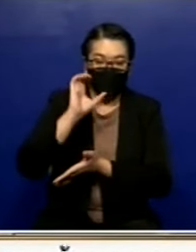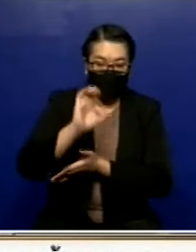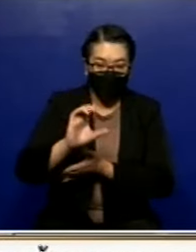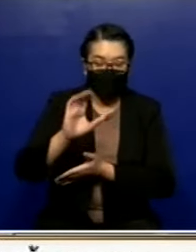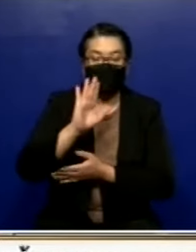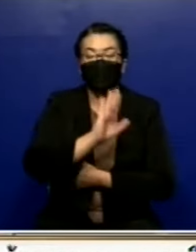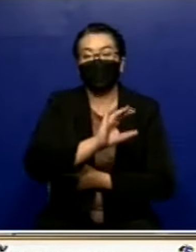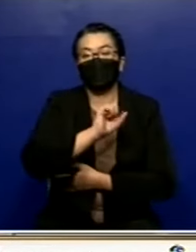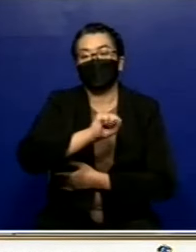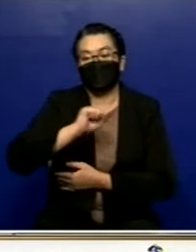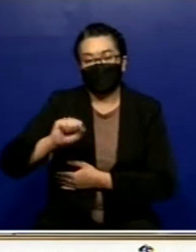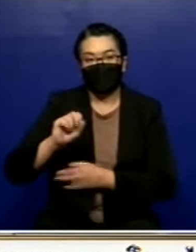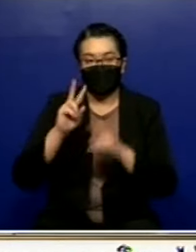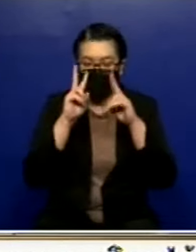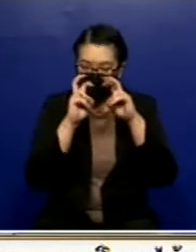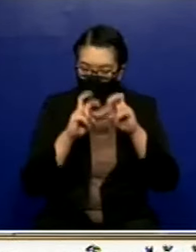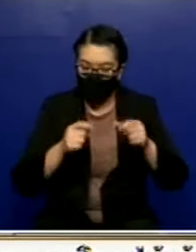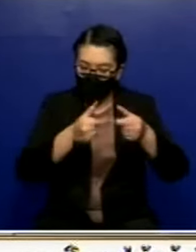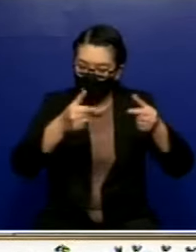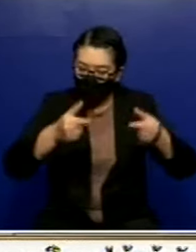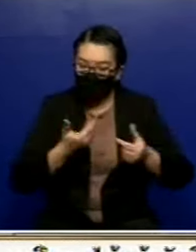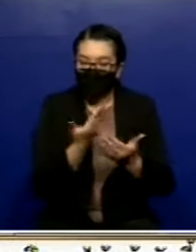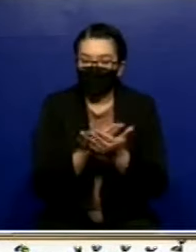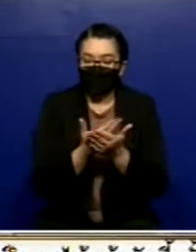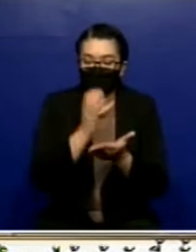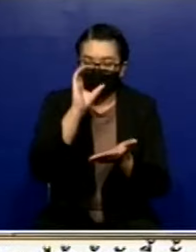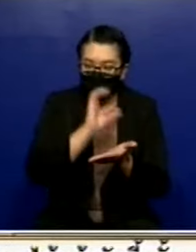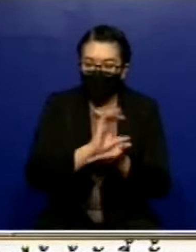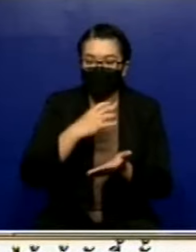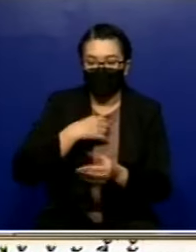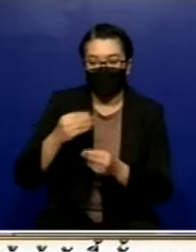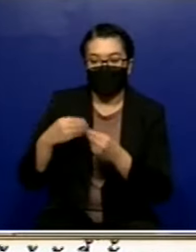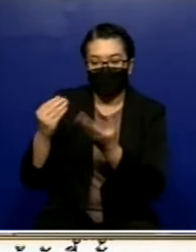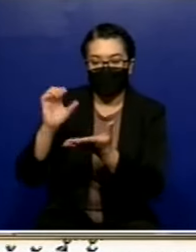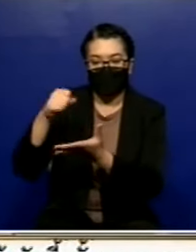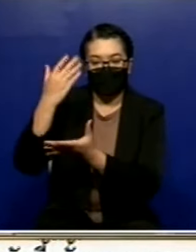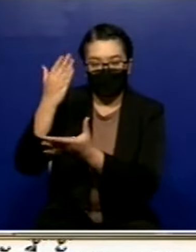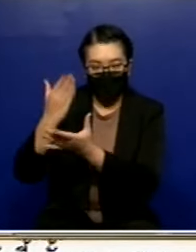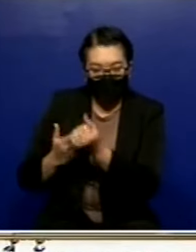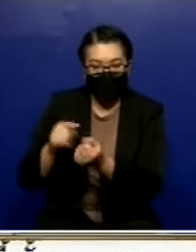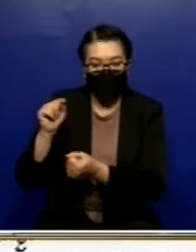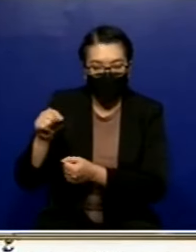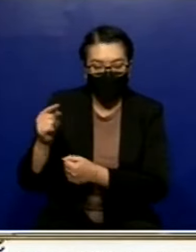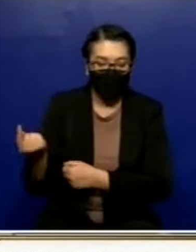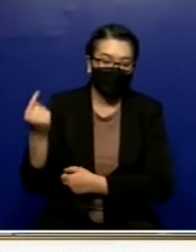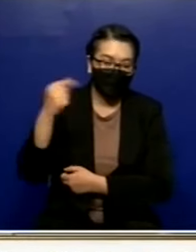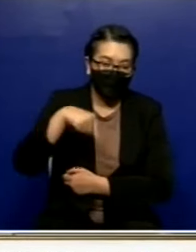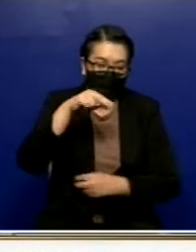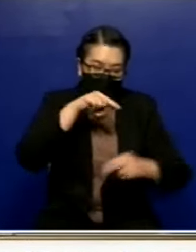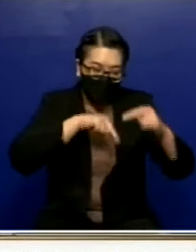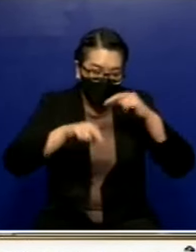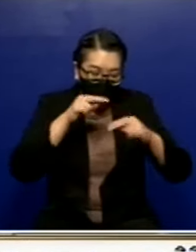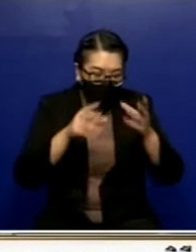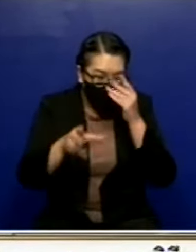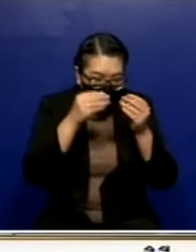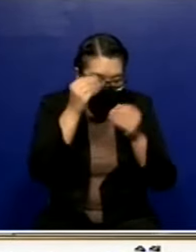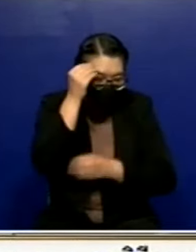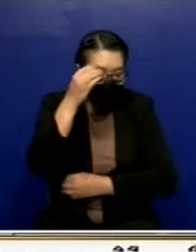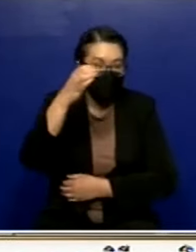มาหลายเล่มผม อยาก ให้ สพาพั และ ลัฒมุ ตี วาการ กั โสการ คังซึ่ นั่ง อย ที่ นี่